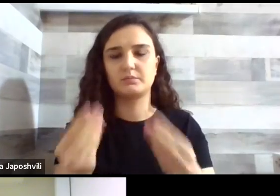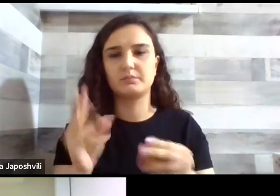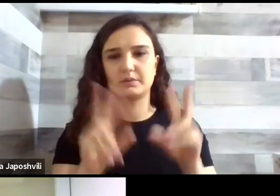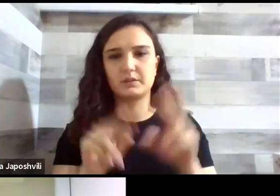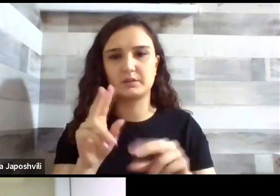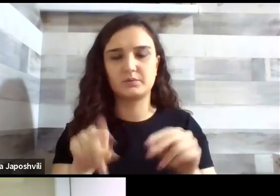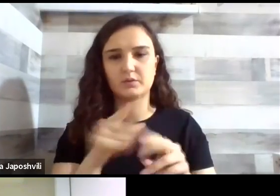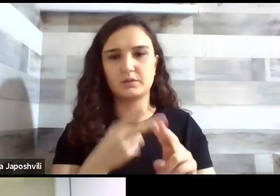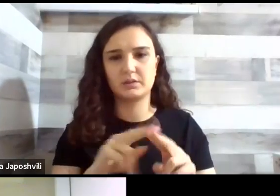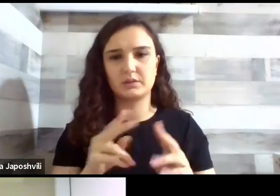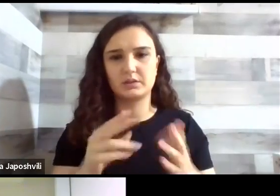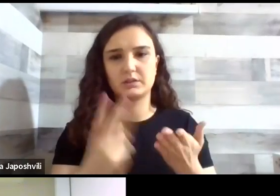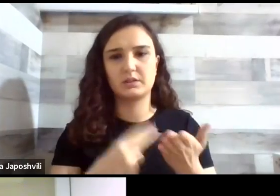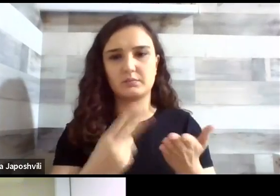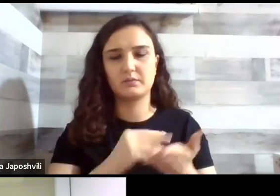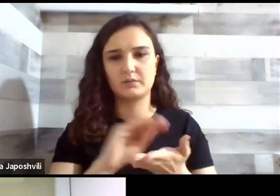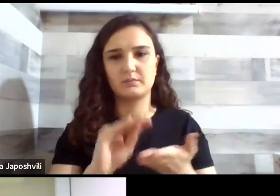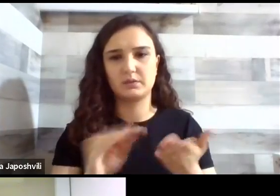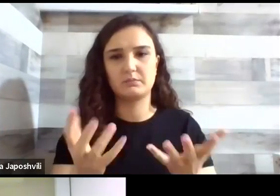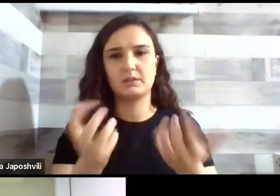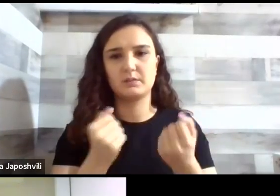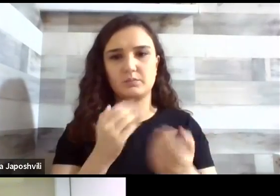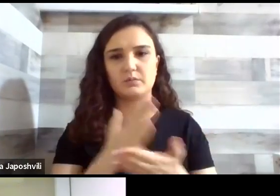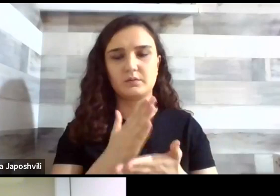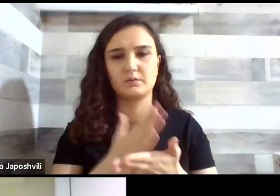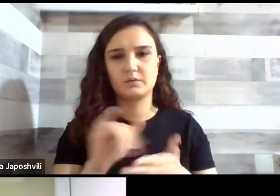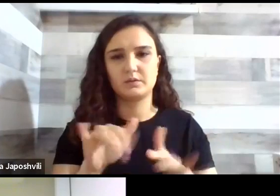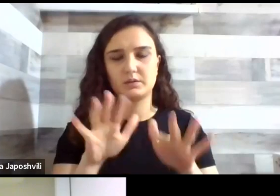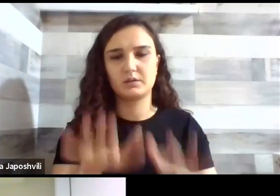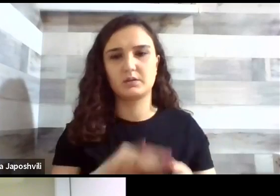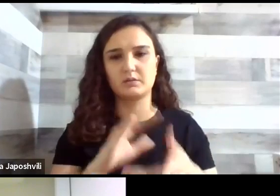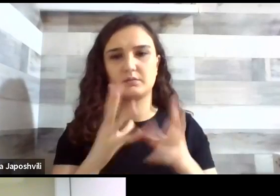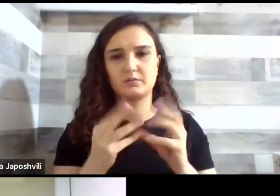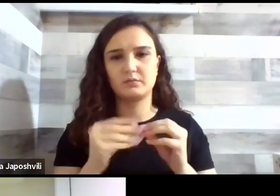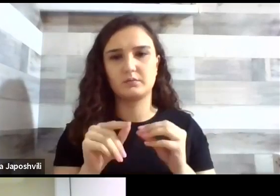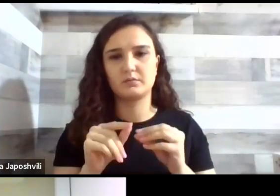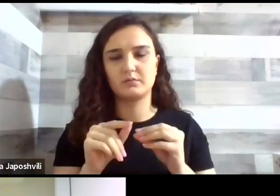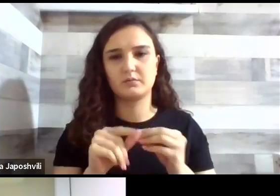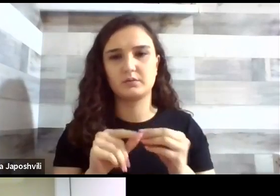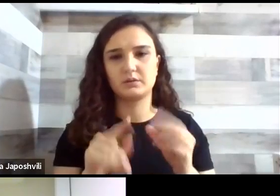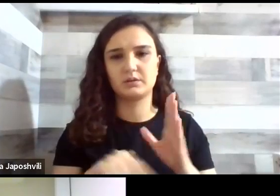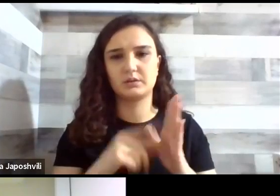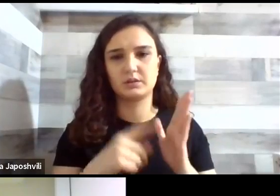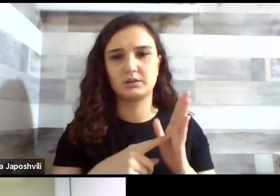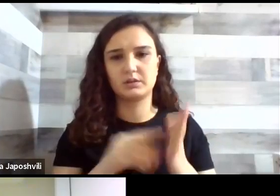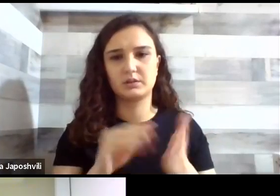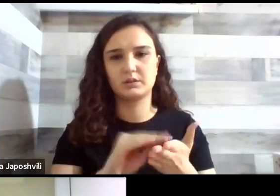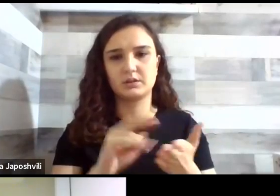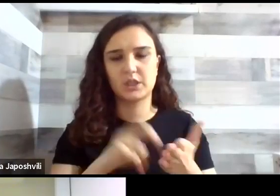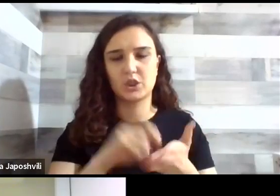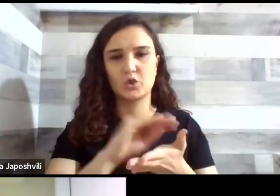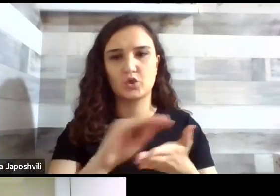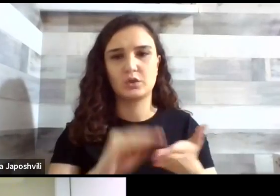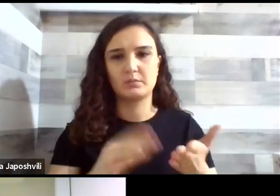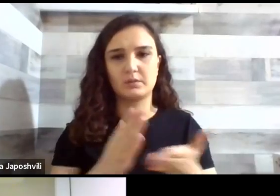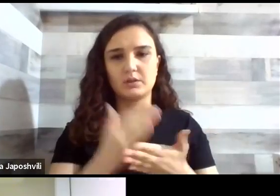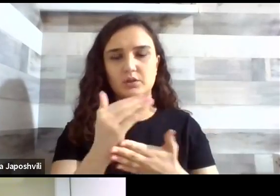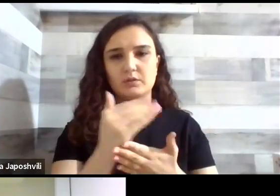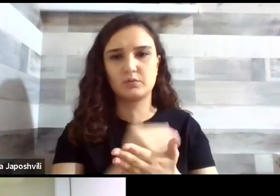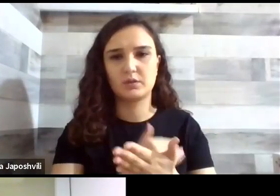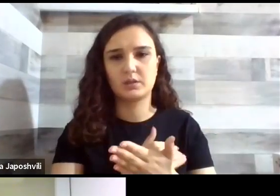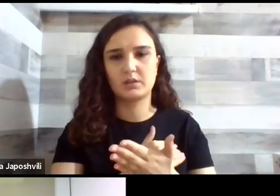ეს გზამკვლევი მიღებული აქვს, სადაც აი ეს ყველა საკითხი წერილობით არის